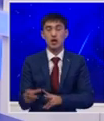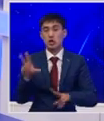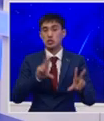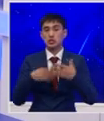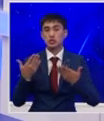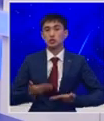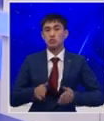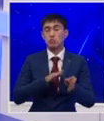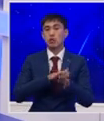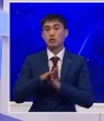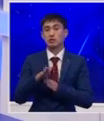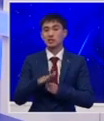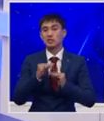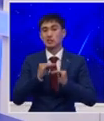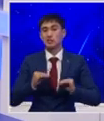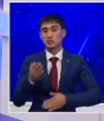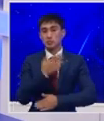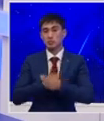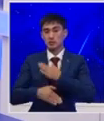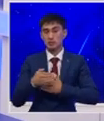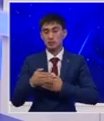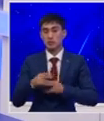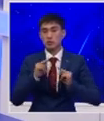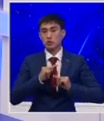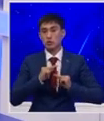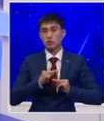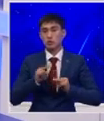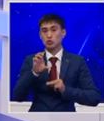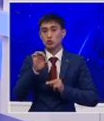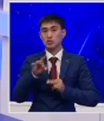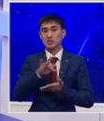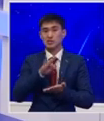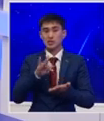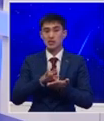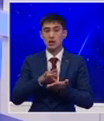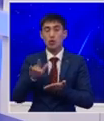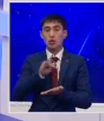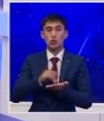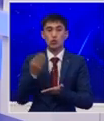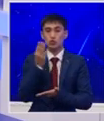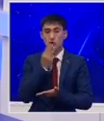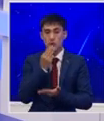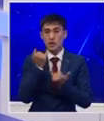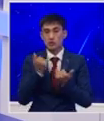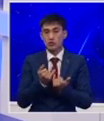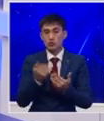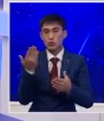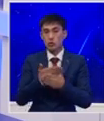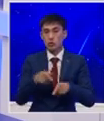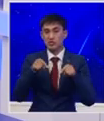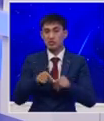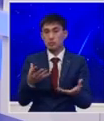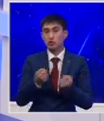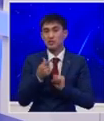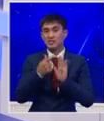шанс жить полноценно дарят детям с особыми потребностями сотрудники социального центра в городе Уштубе. Сегодня помощь